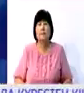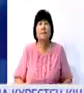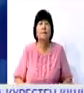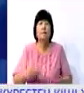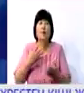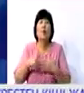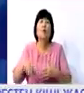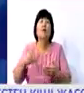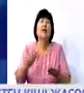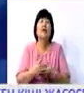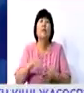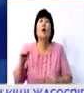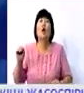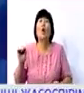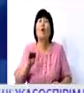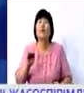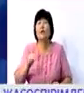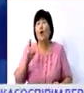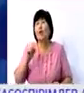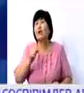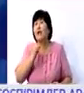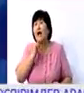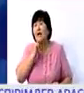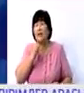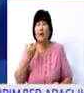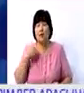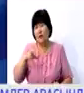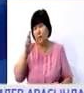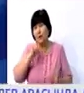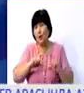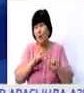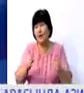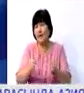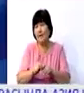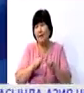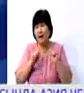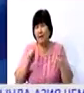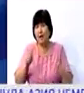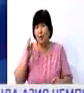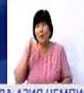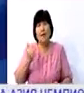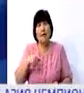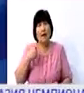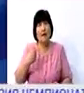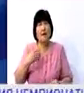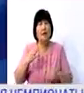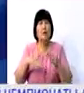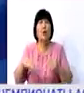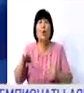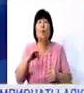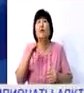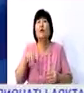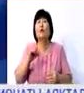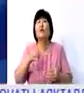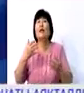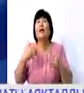Өңірлік инновация офисі былтыр Қорқыт Ата атындағы Қызылорда мемлекеттік университеті жанынан ашылған болатын. Аталмыш құрылым облыстық